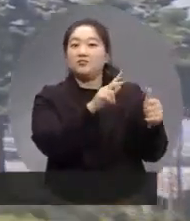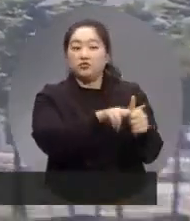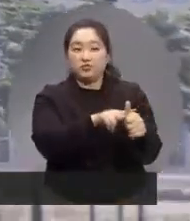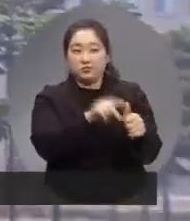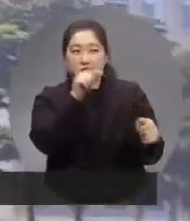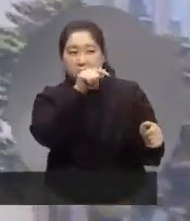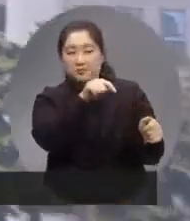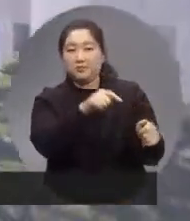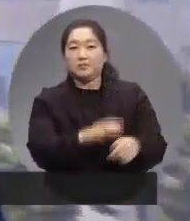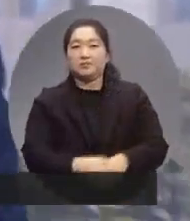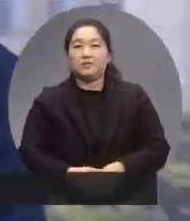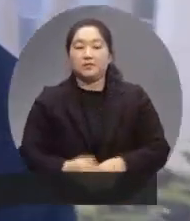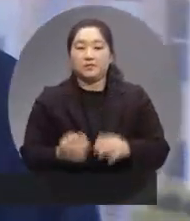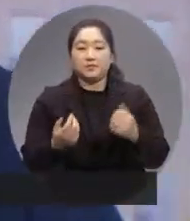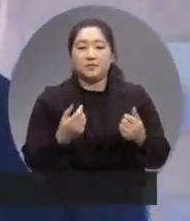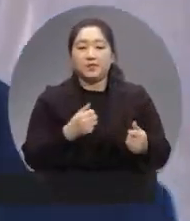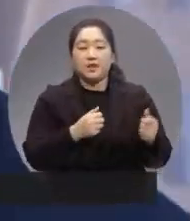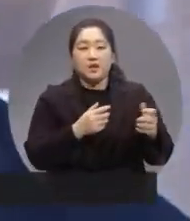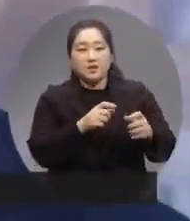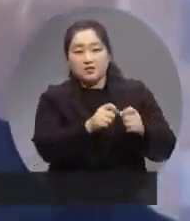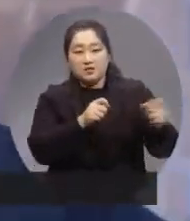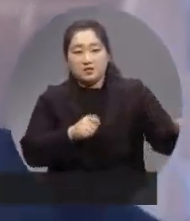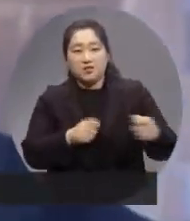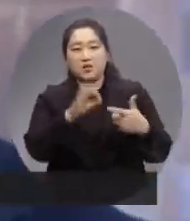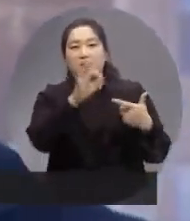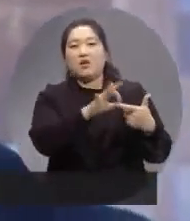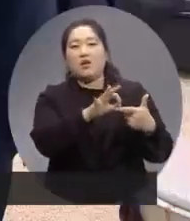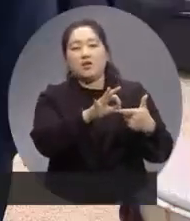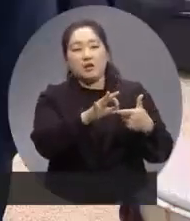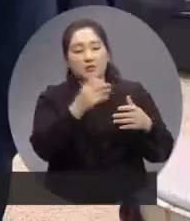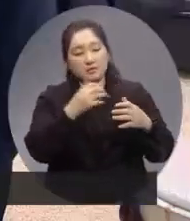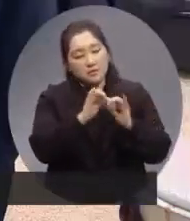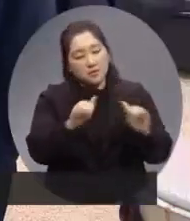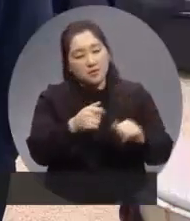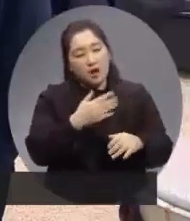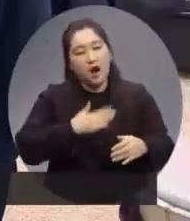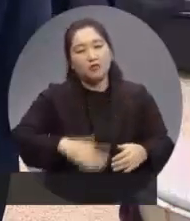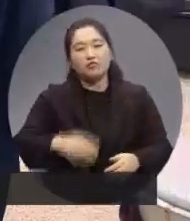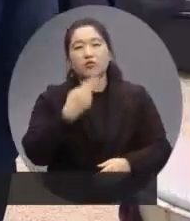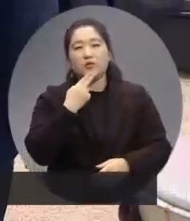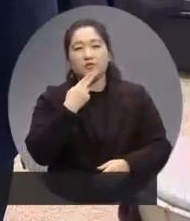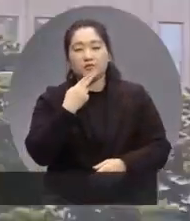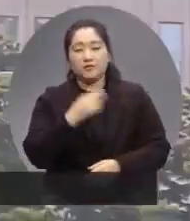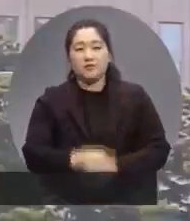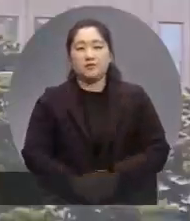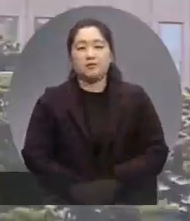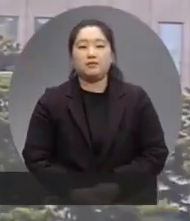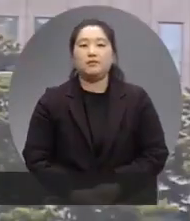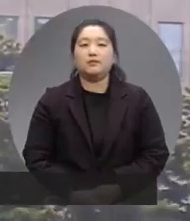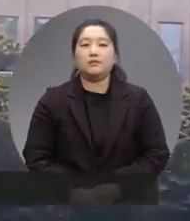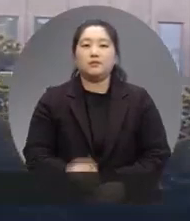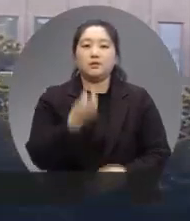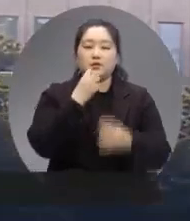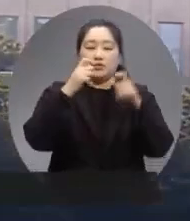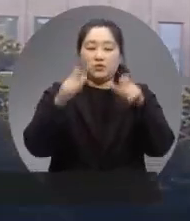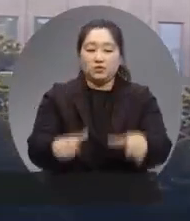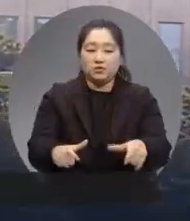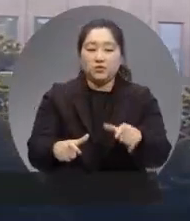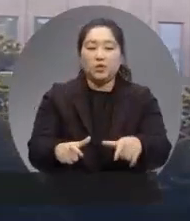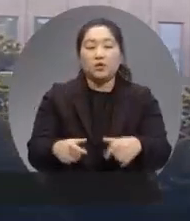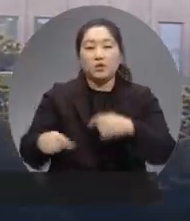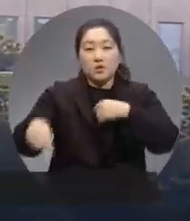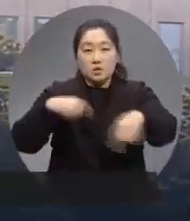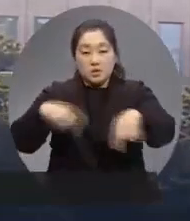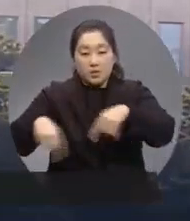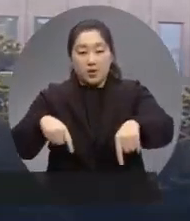듯 중원 민심은 멀리 영남에서 알 수 없다고 날을 세웠습니다. 수도권을 지휘하려면